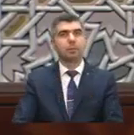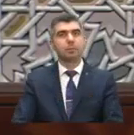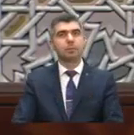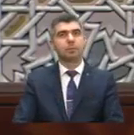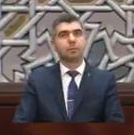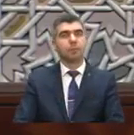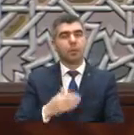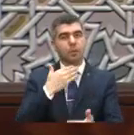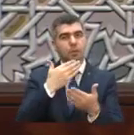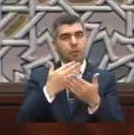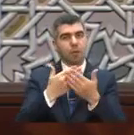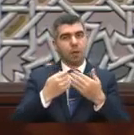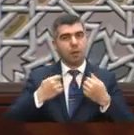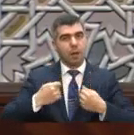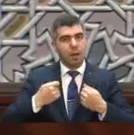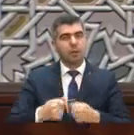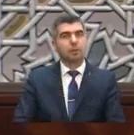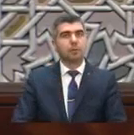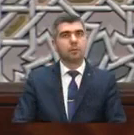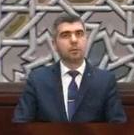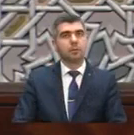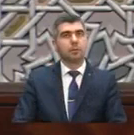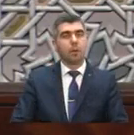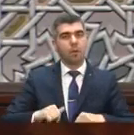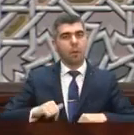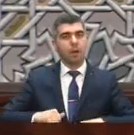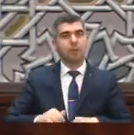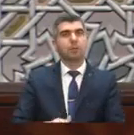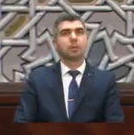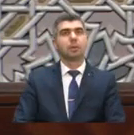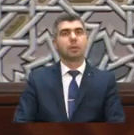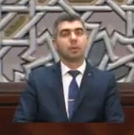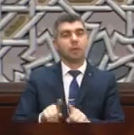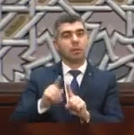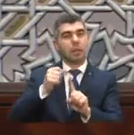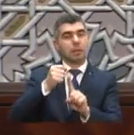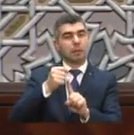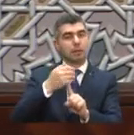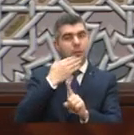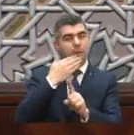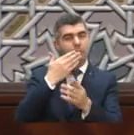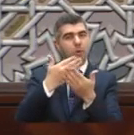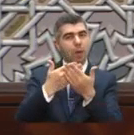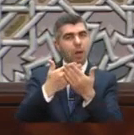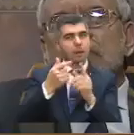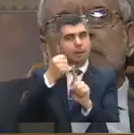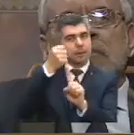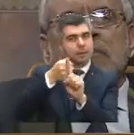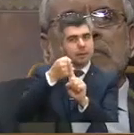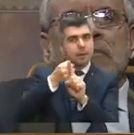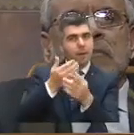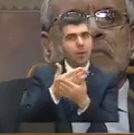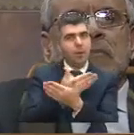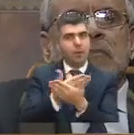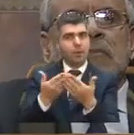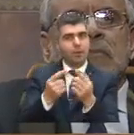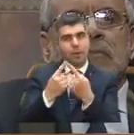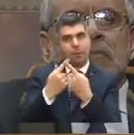شكرا السيد الرئيس. شكرا سيد الوزير، نشكركم على المجهودات التي تقومون بها على رأس القطاع الذي تدبرونه،